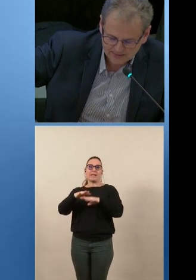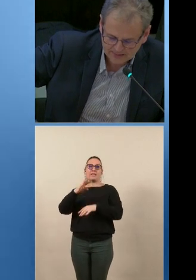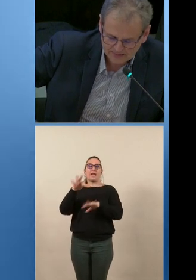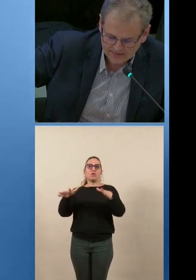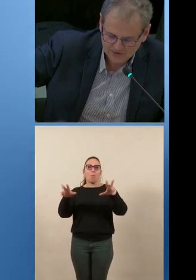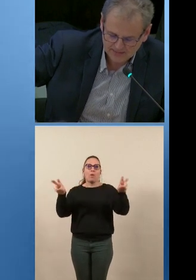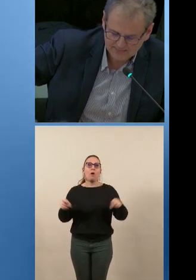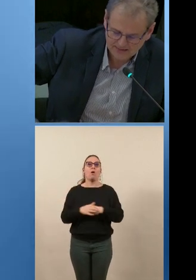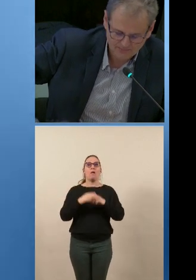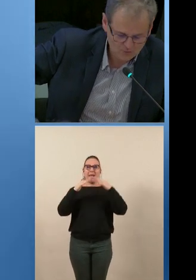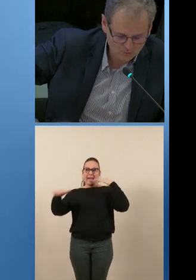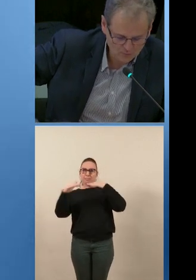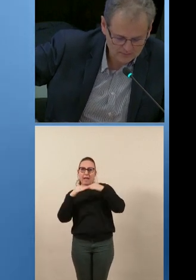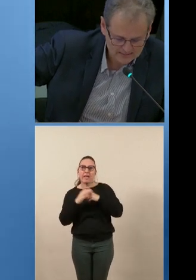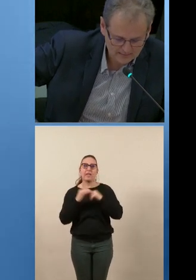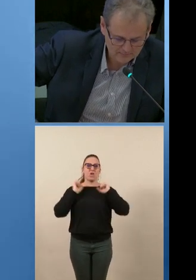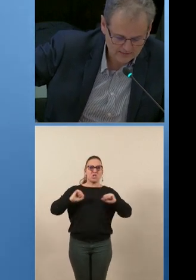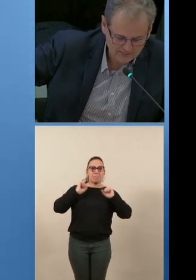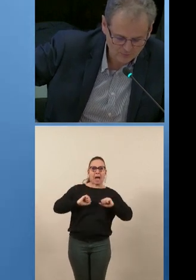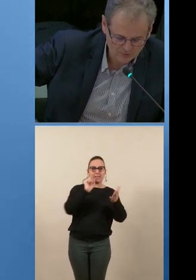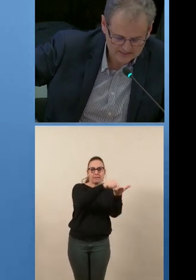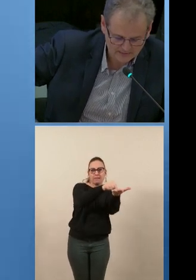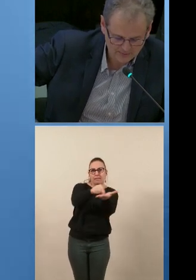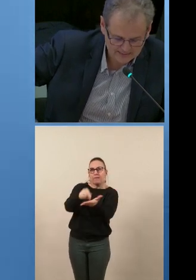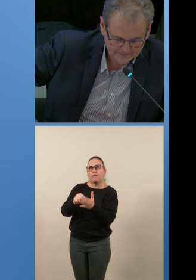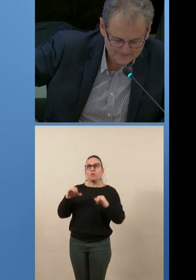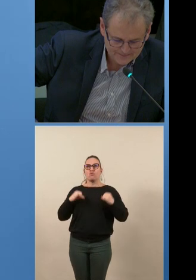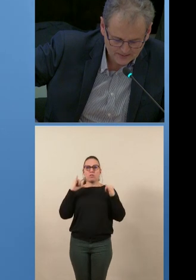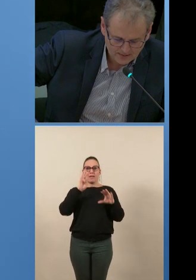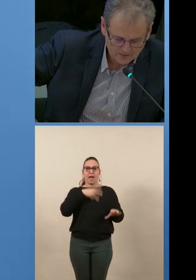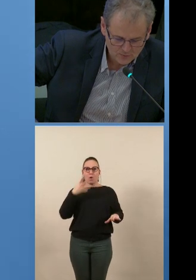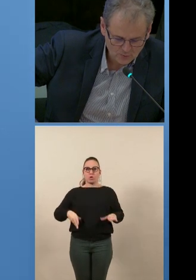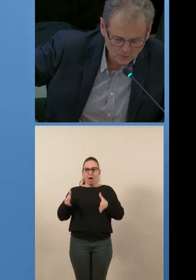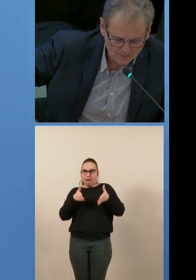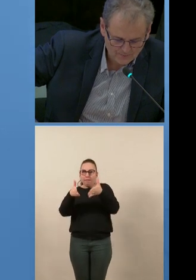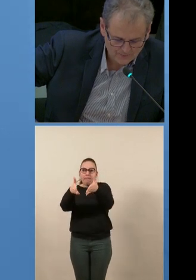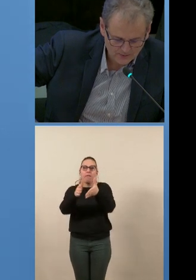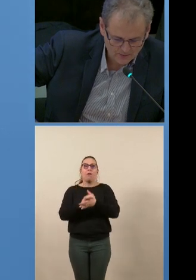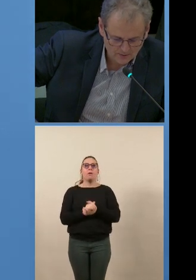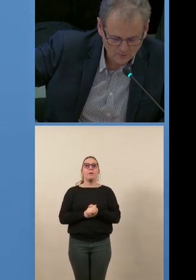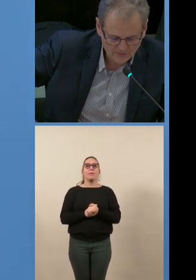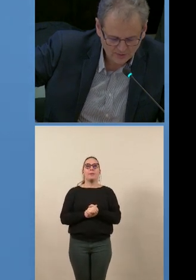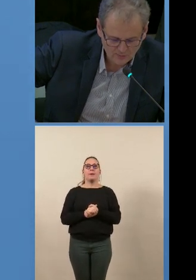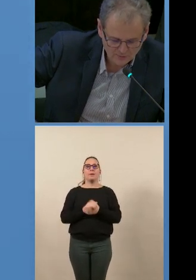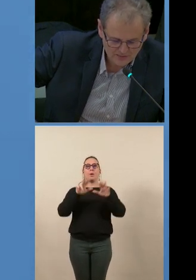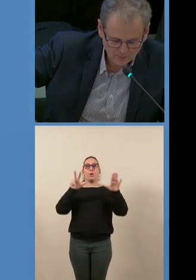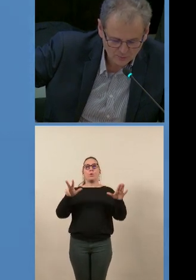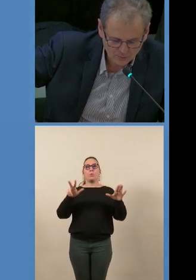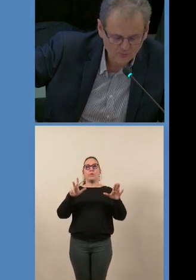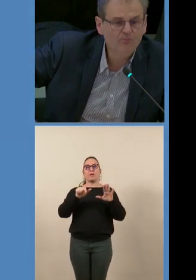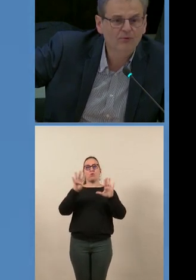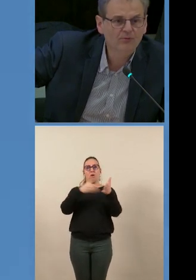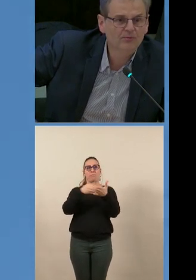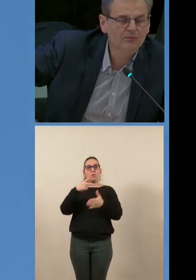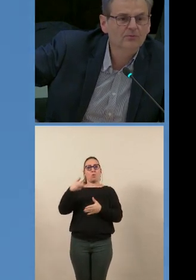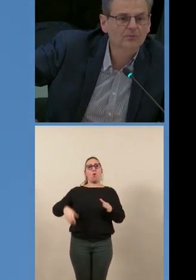l'Esplanade les gymnases Maler béjouau l'équipement jeunesse Harlequin sur 8,9 million d'euros